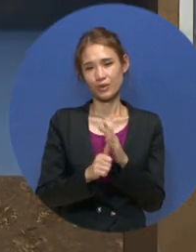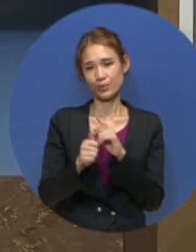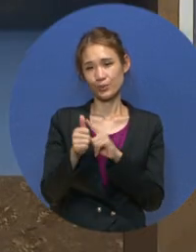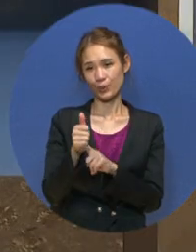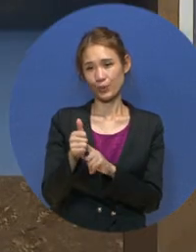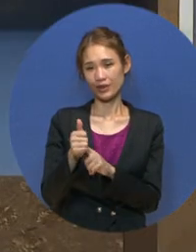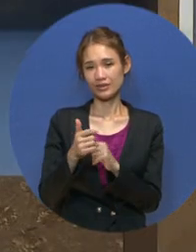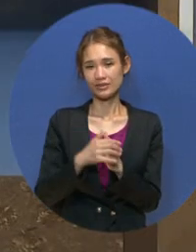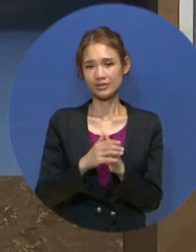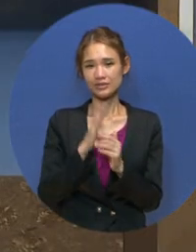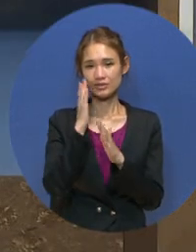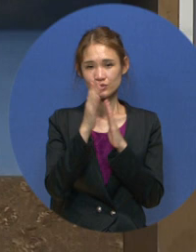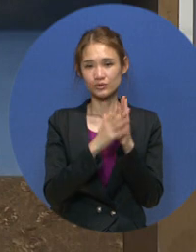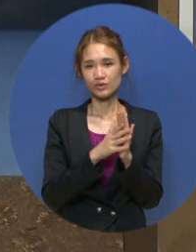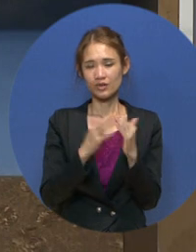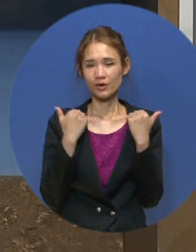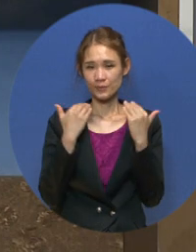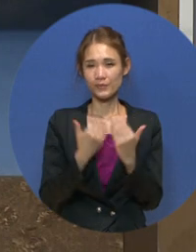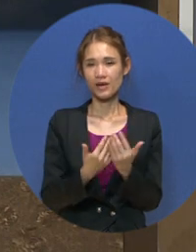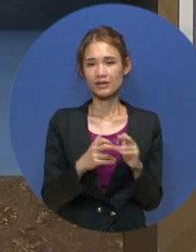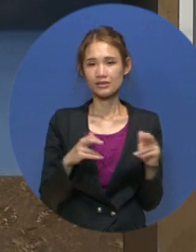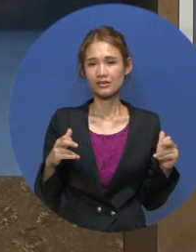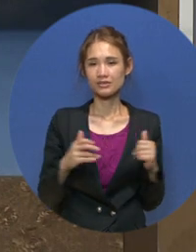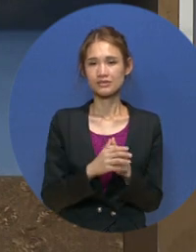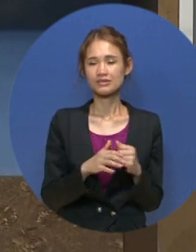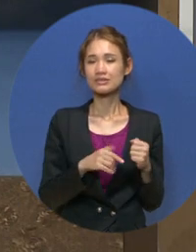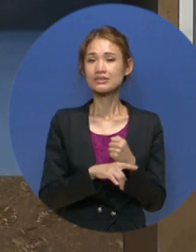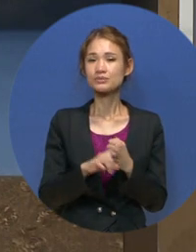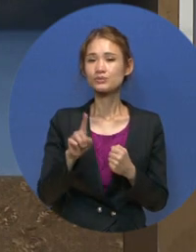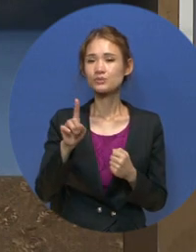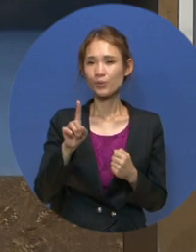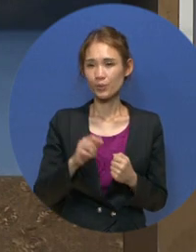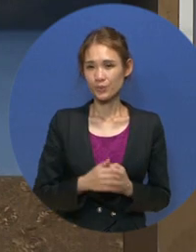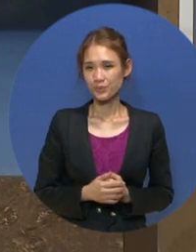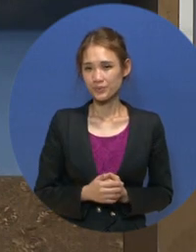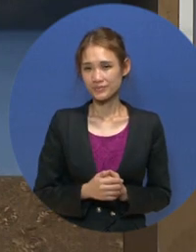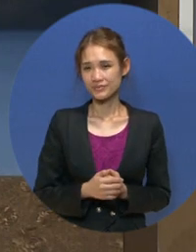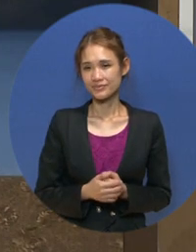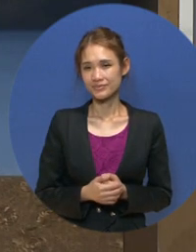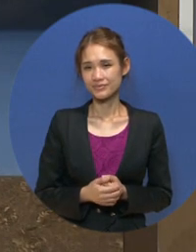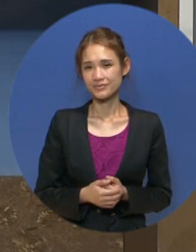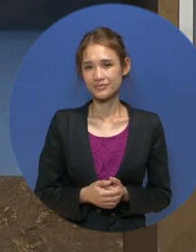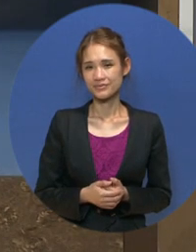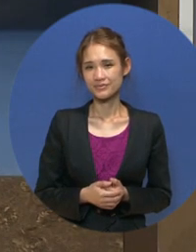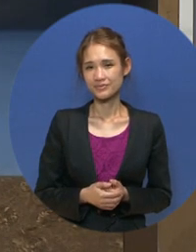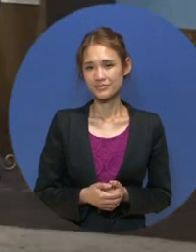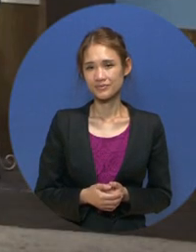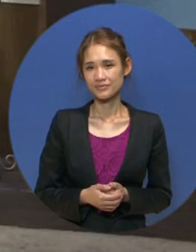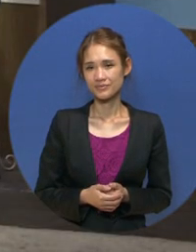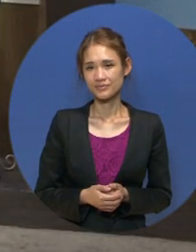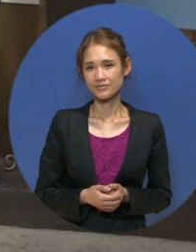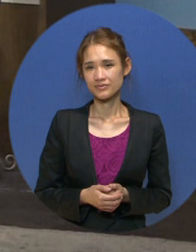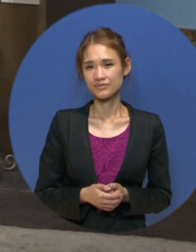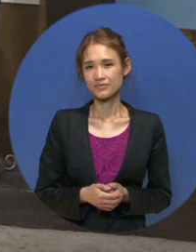네. 숲스토리와 발달 장애인이란 어떤 의미인가요? 네,